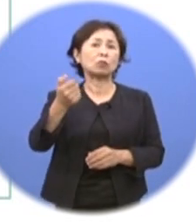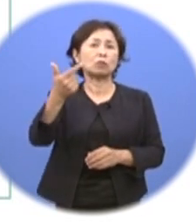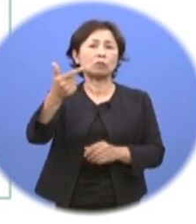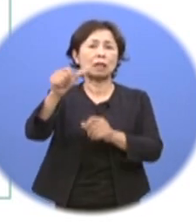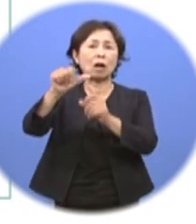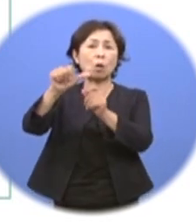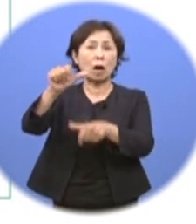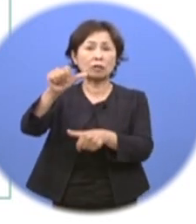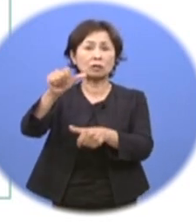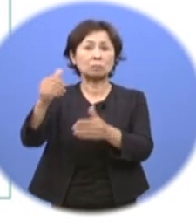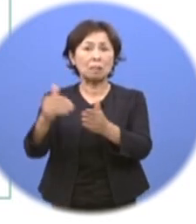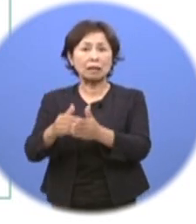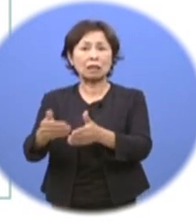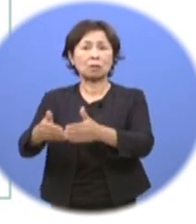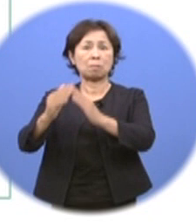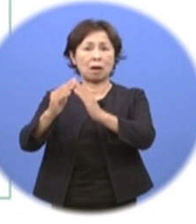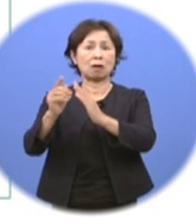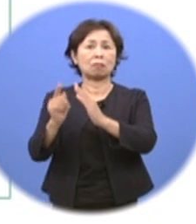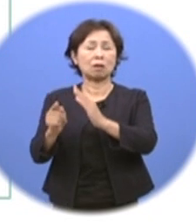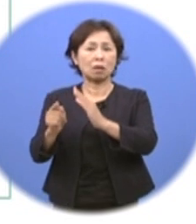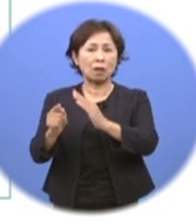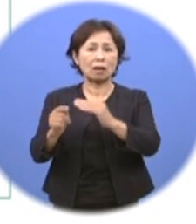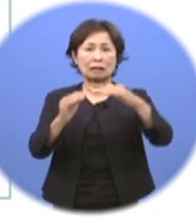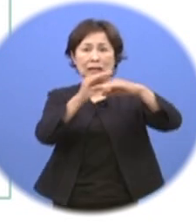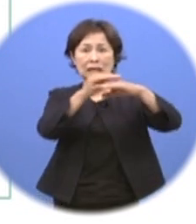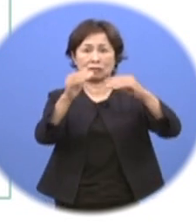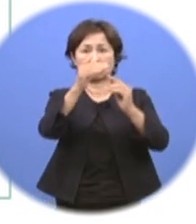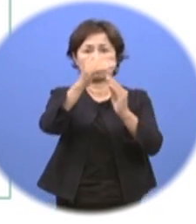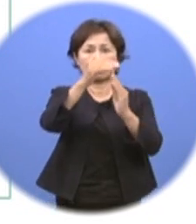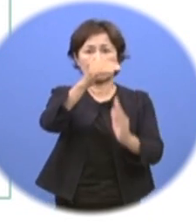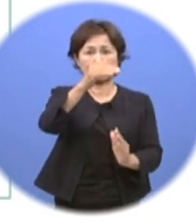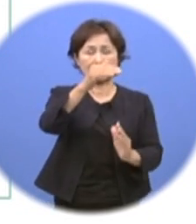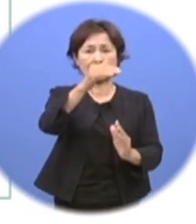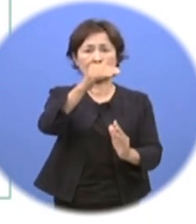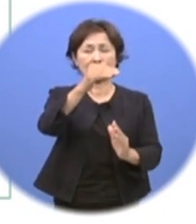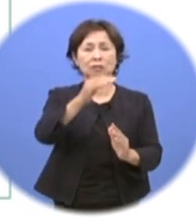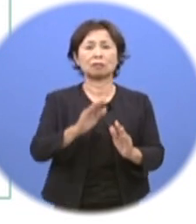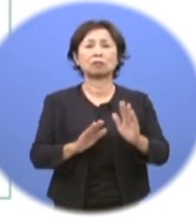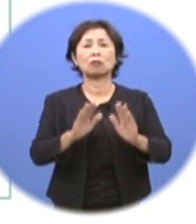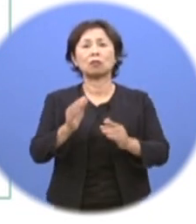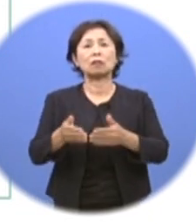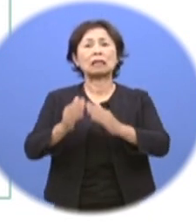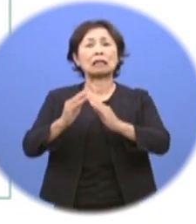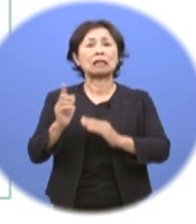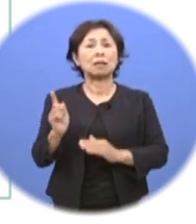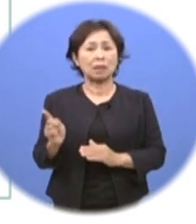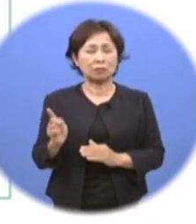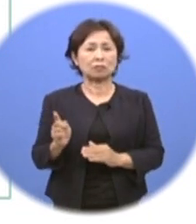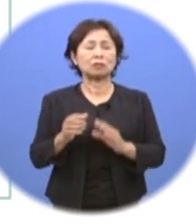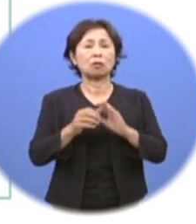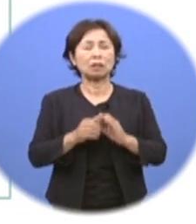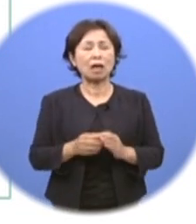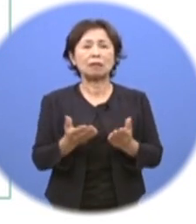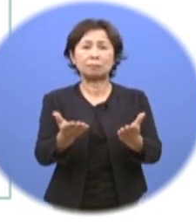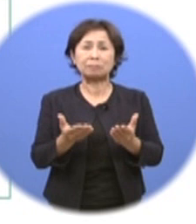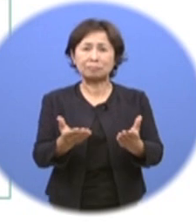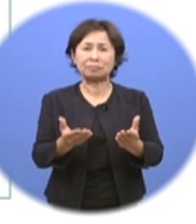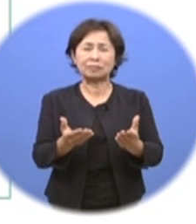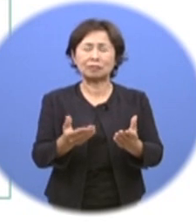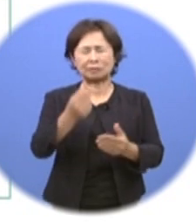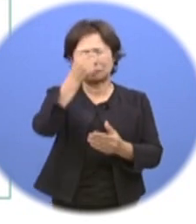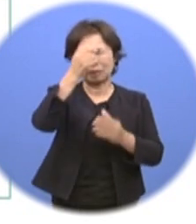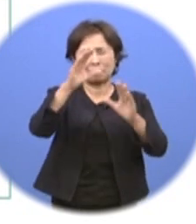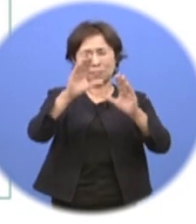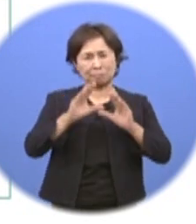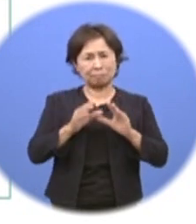までに建てられた建物は現在の基準を下回るいわゆる旧耐震基準で建てられており大地震により大きな被害を受けること